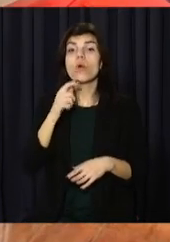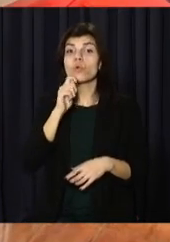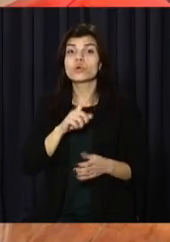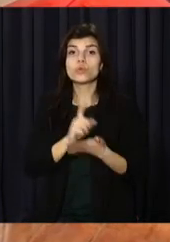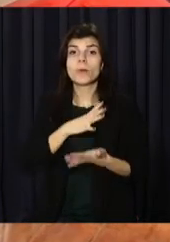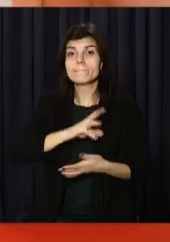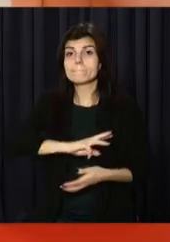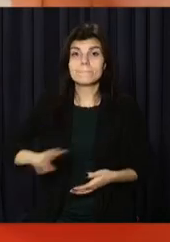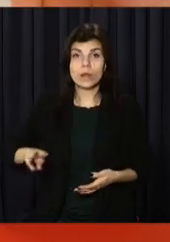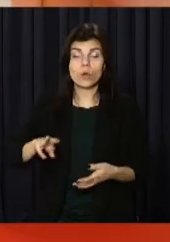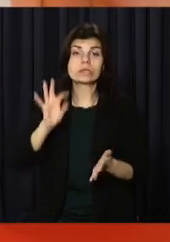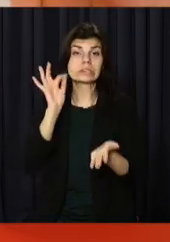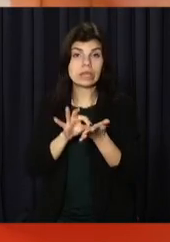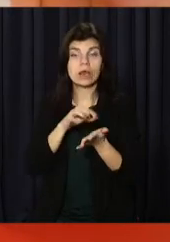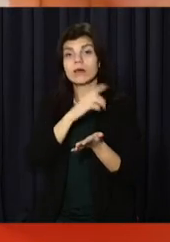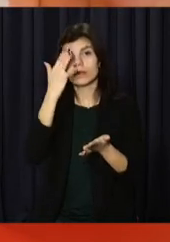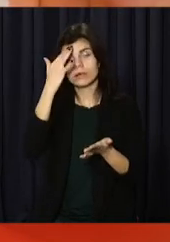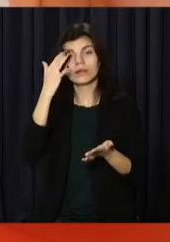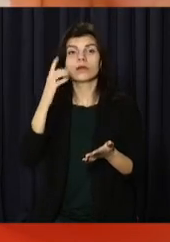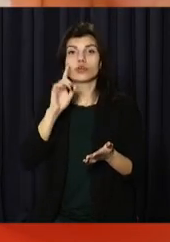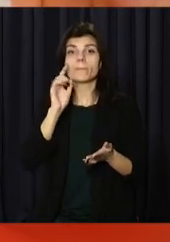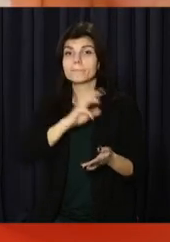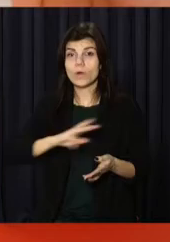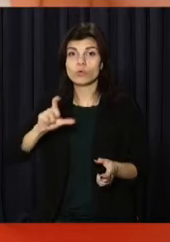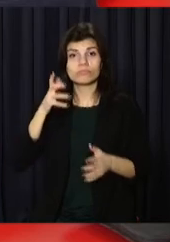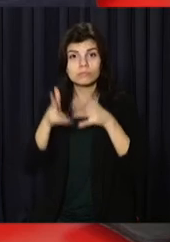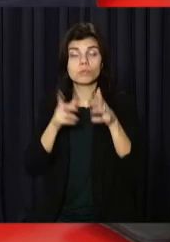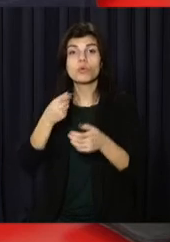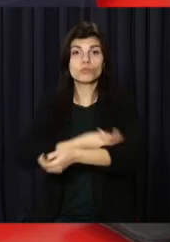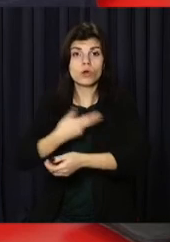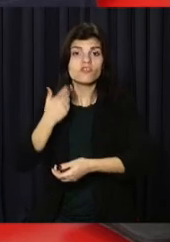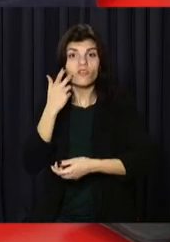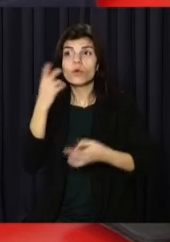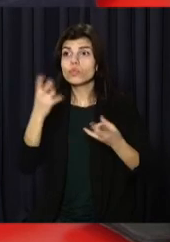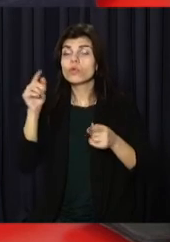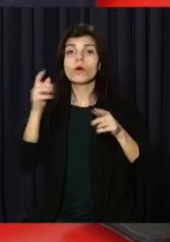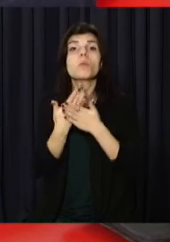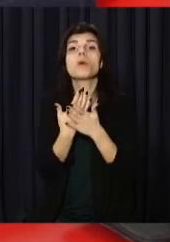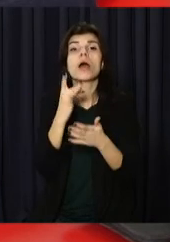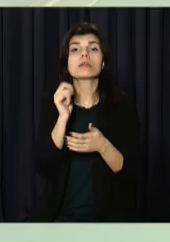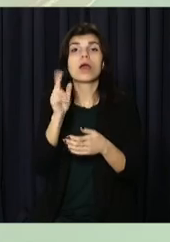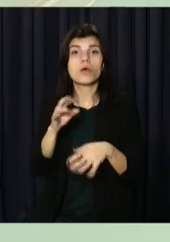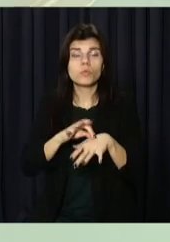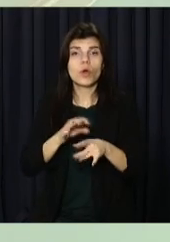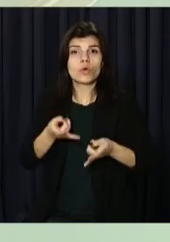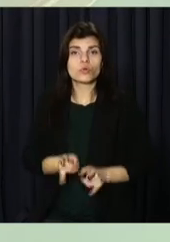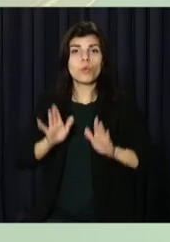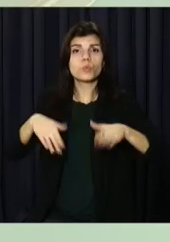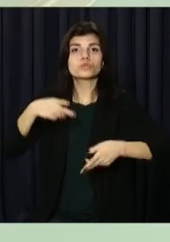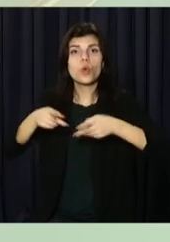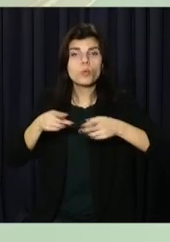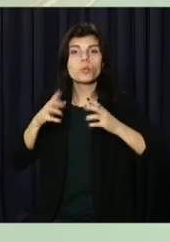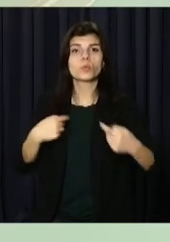постійних донорів. Така мета національного проєкту «Донор.UA». Бо потреба в донорській крові є завжди. Це онкохворі, породіллі, післяопераційні